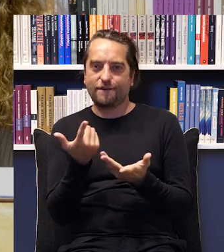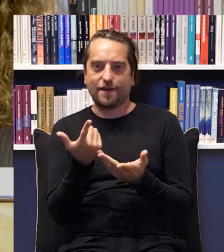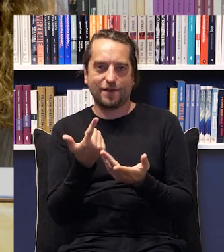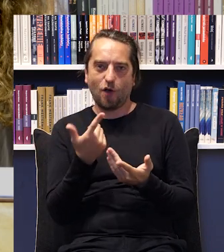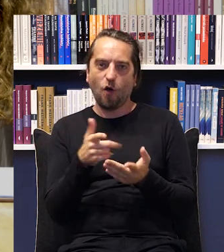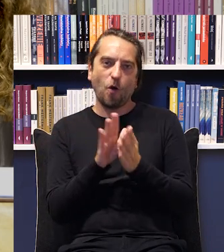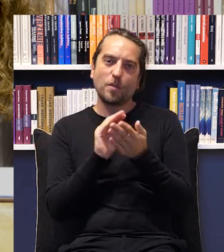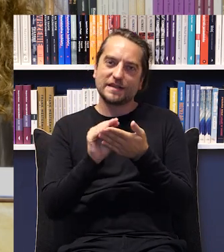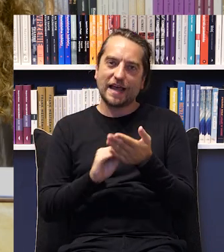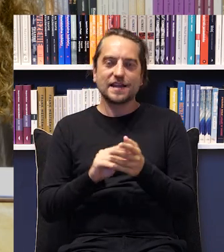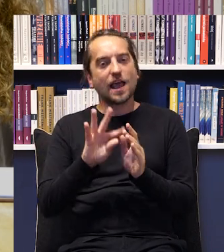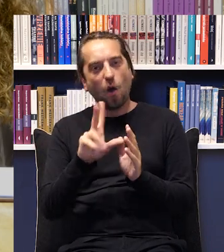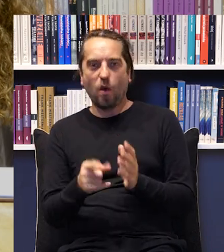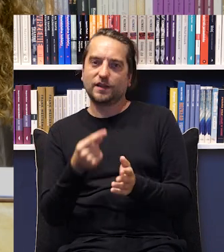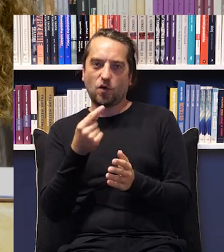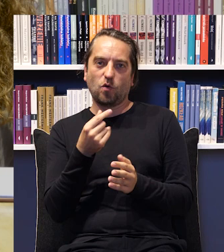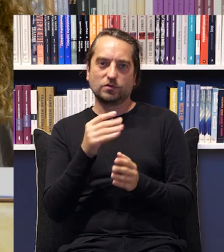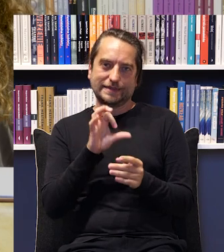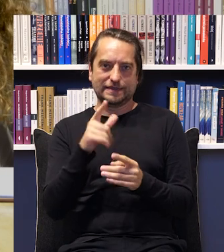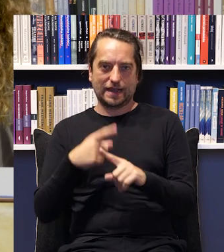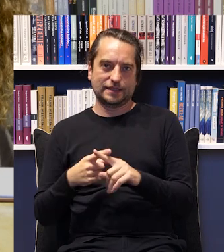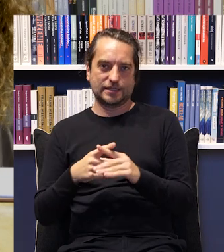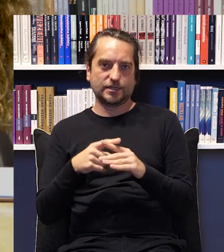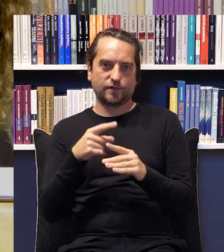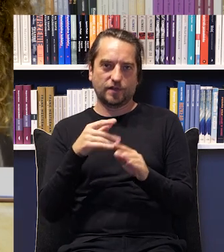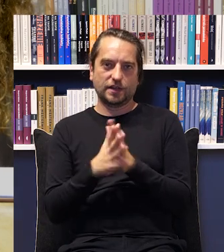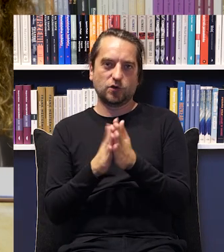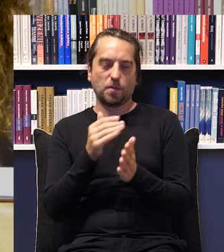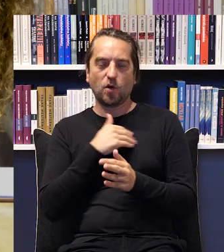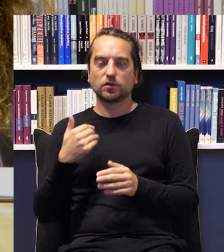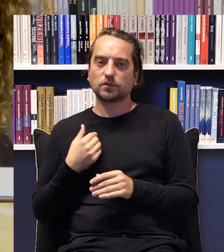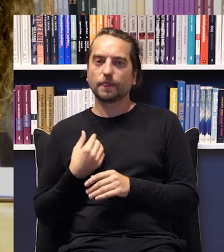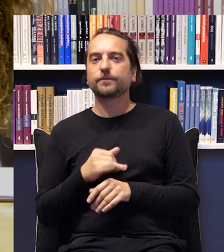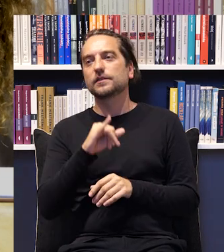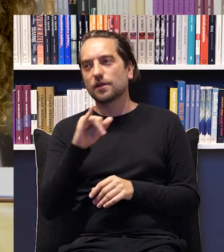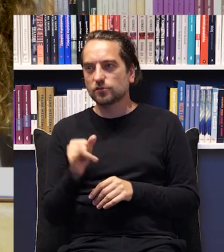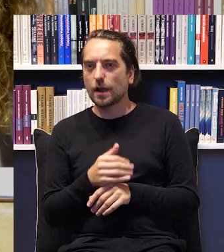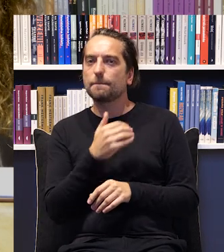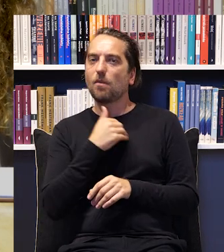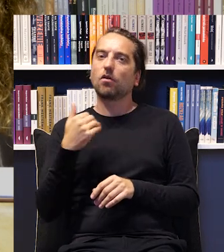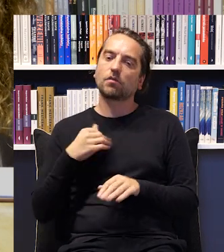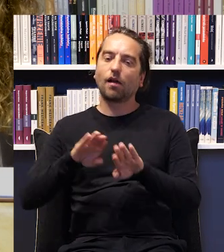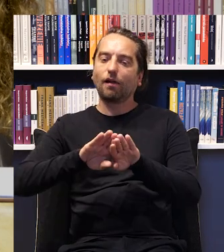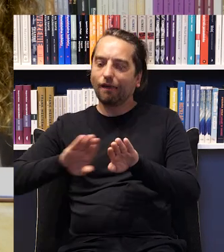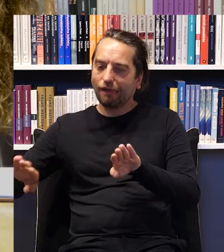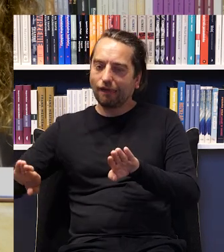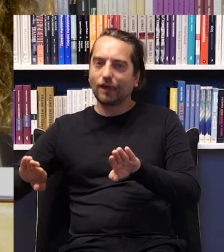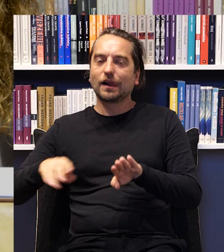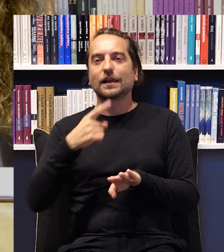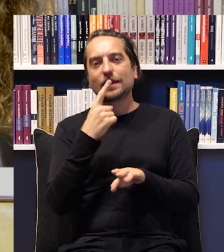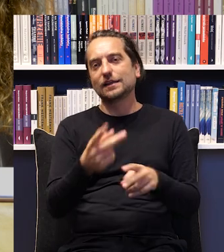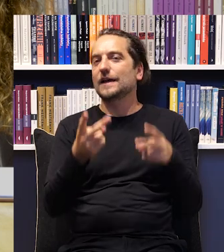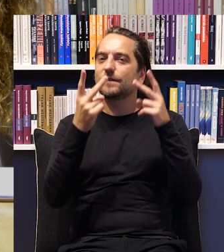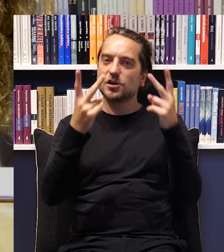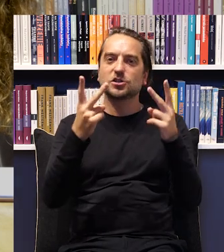my mamy właśnie taki niedostatek i no tak jest. Tak jak zawsze Polska osobna, Polska jedyna wśród narodów